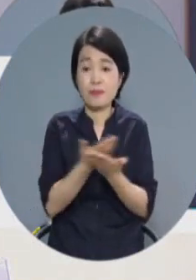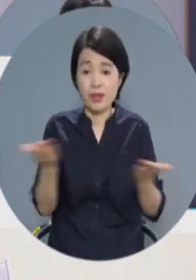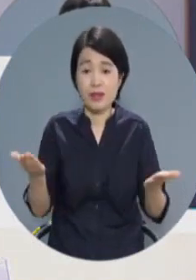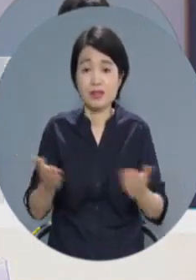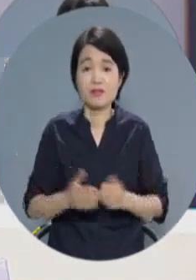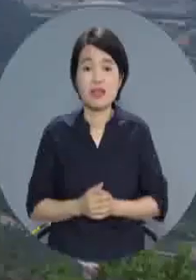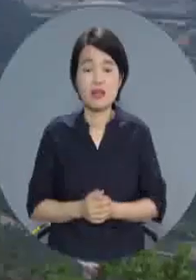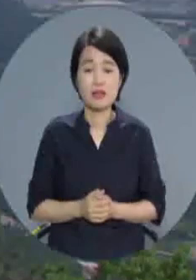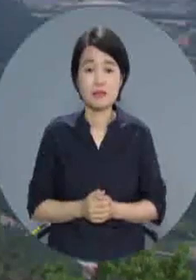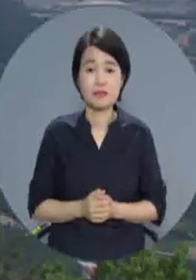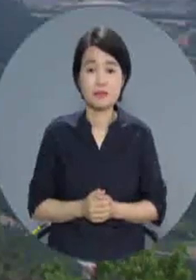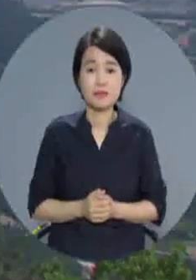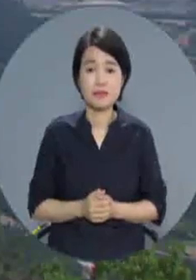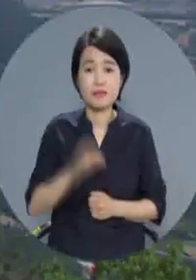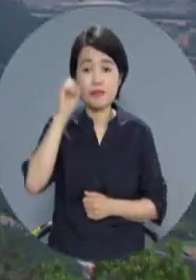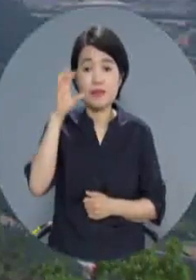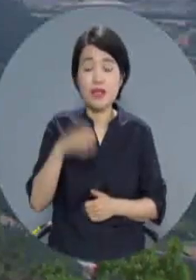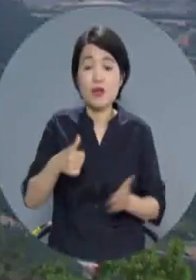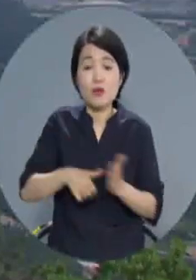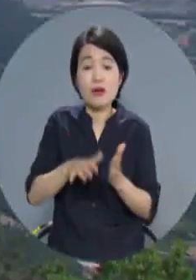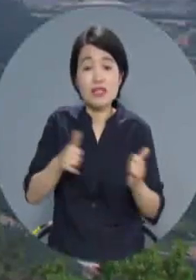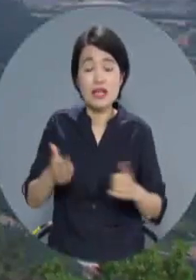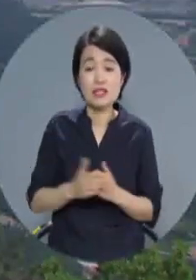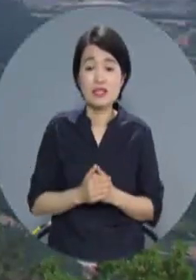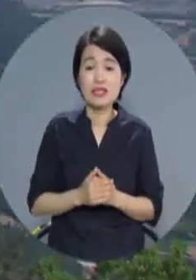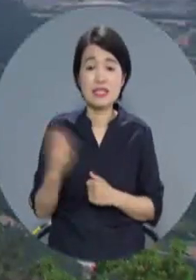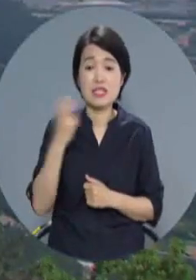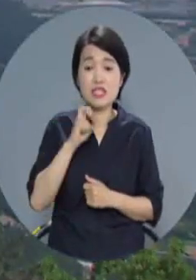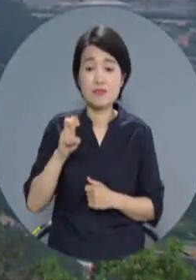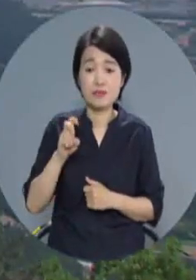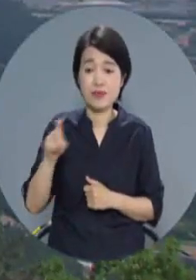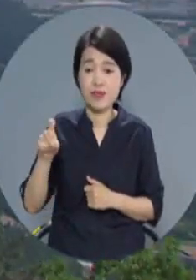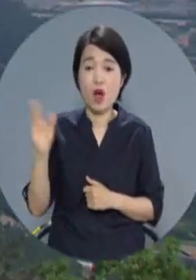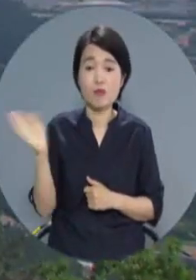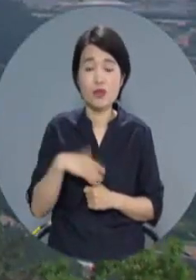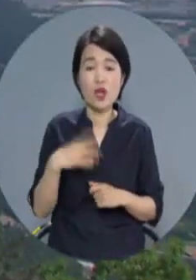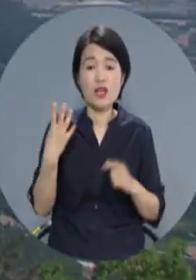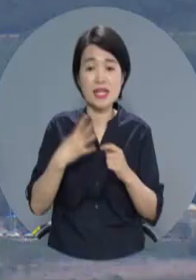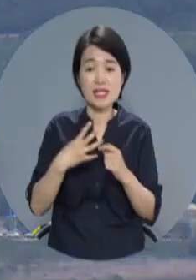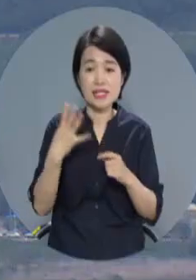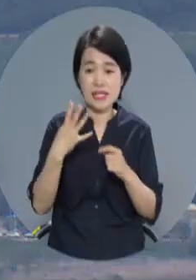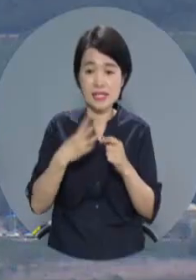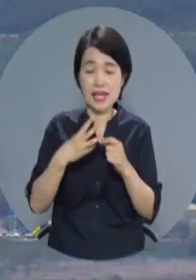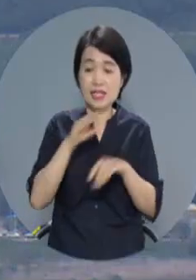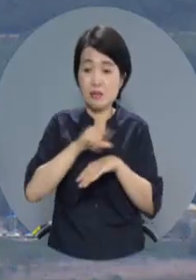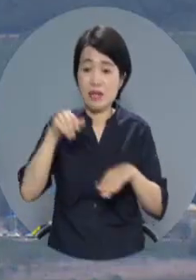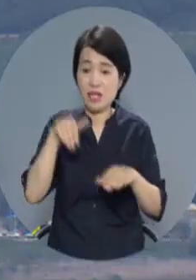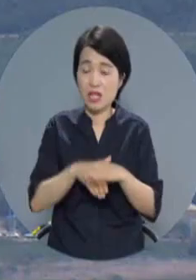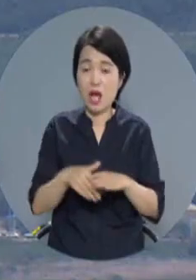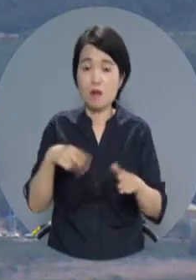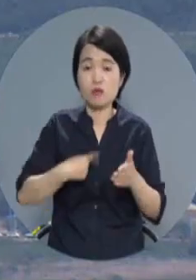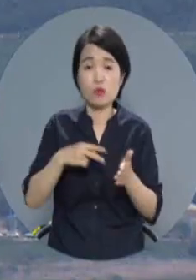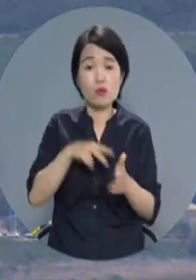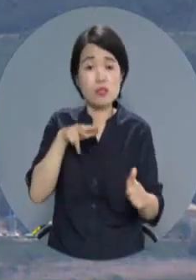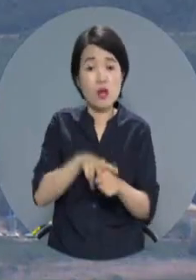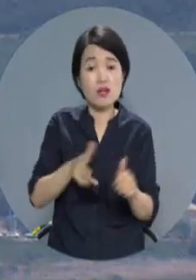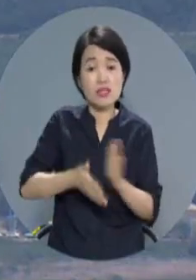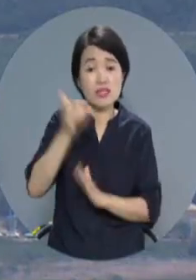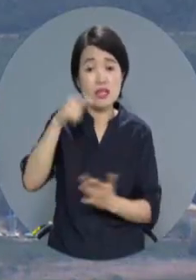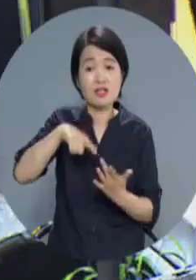돌려드리겠습니다. 광양의 유권자들은 지난 2010년부터 세 차례의 지방선거 때마다 무소속 시장을